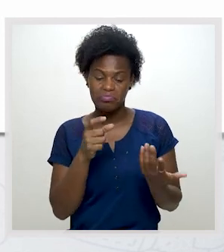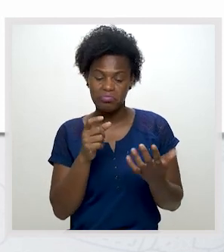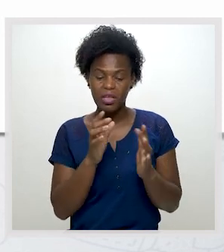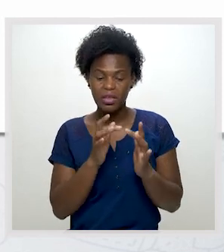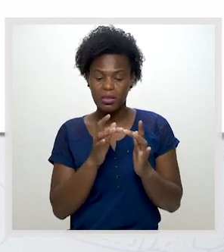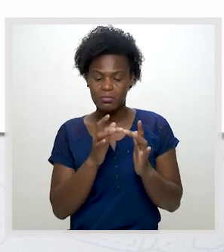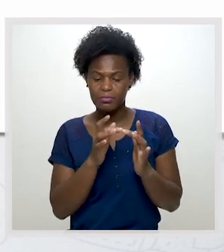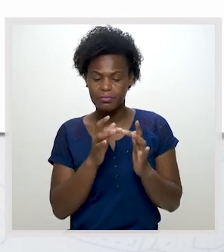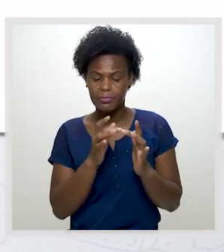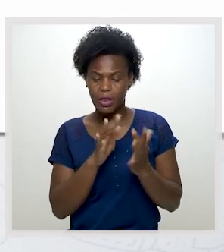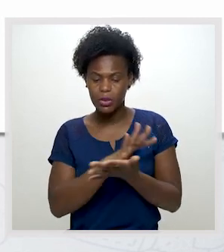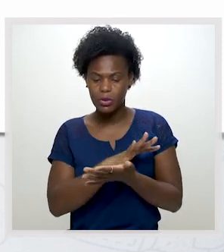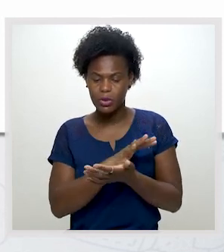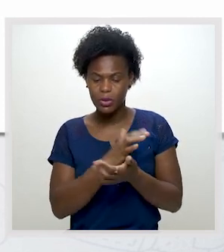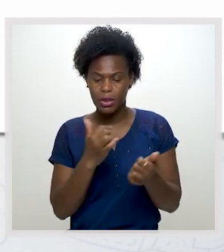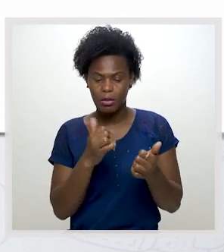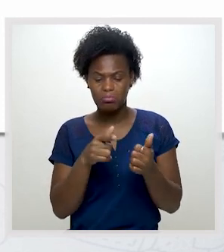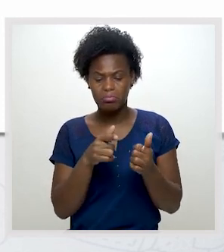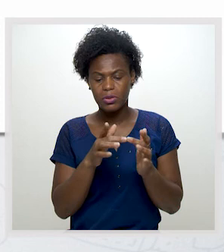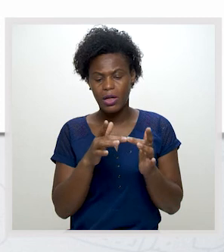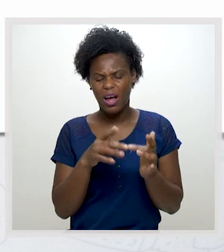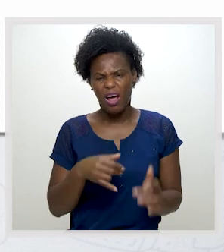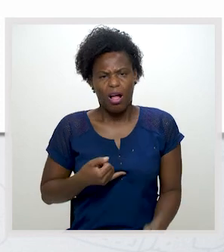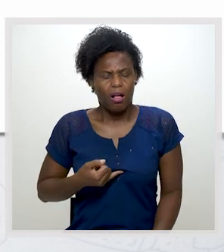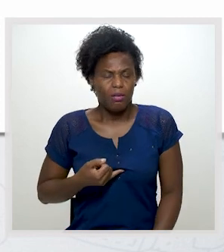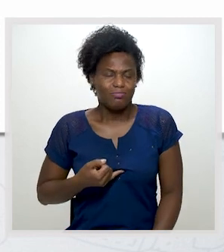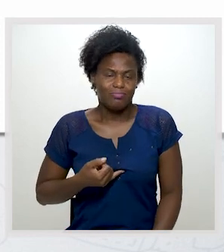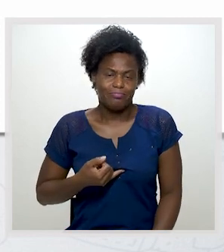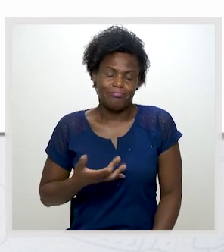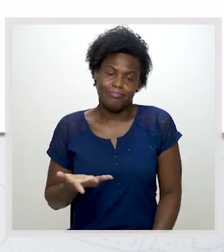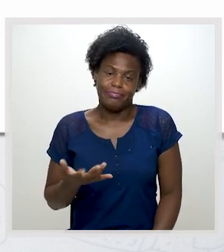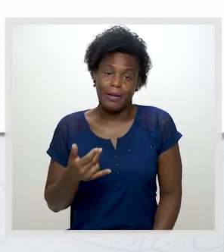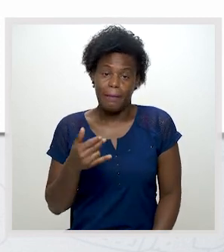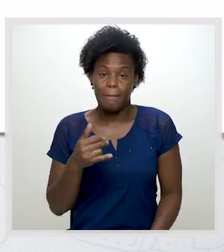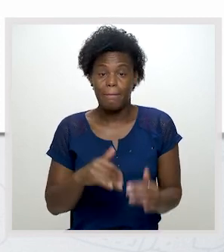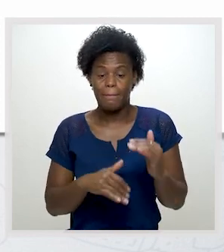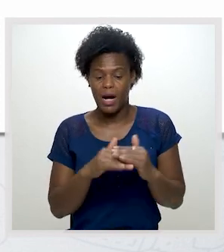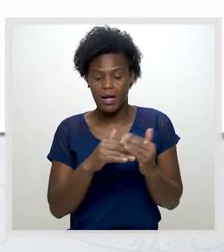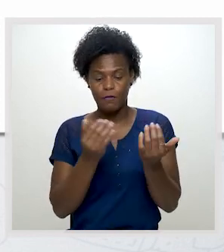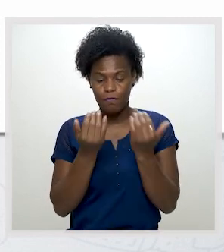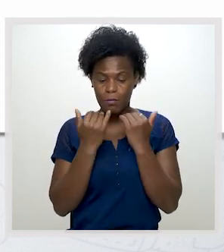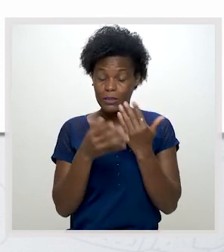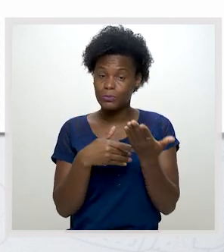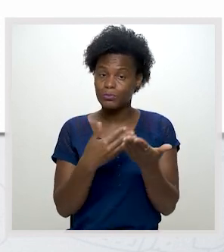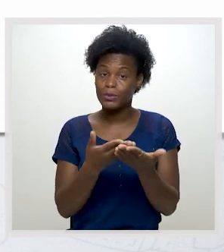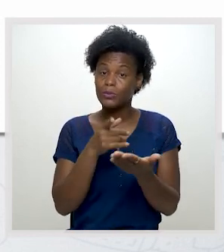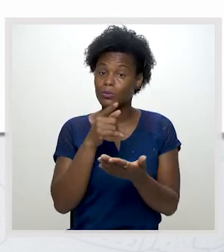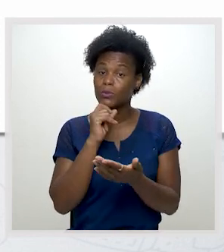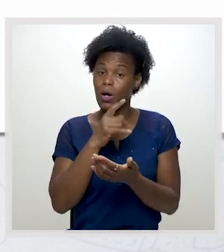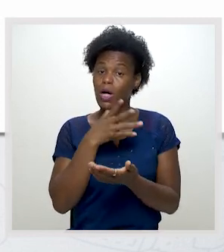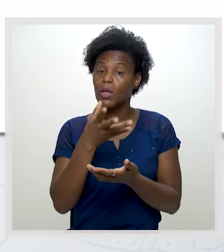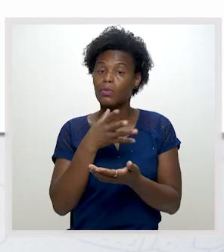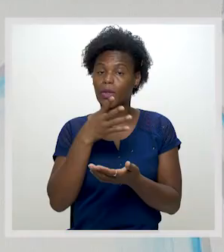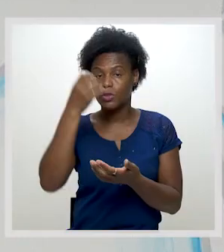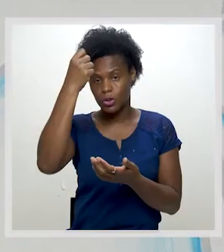t'a intéressé, choqué, amusé. Donne un maximum de détails. Ça veut dire que pour raconter cette histoire,